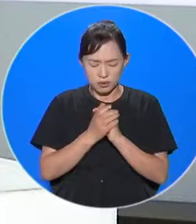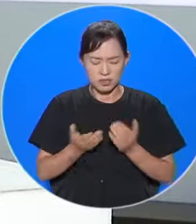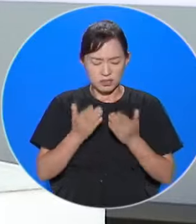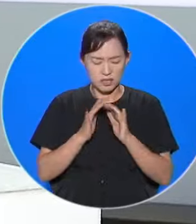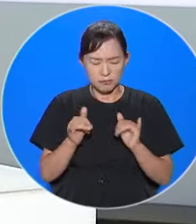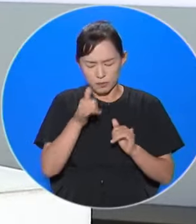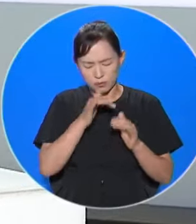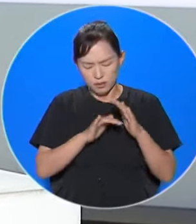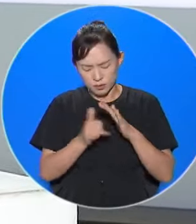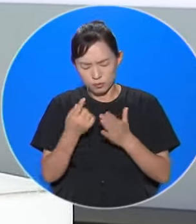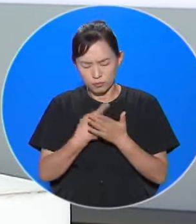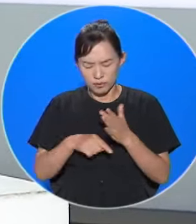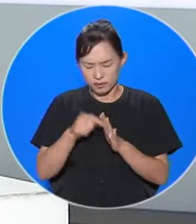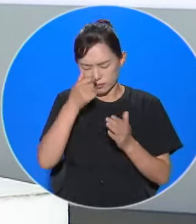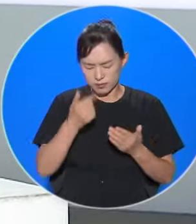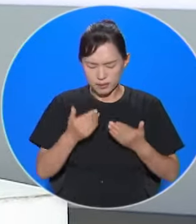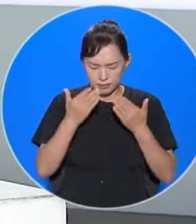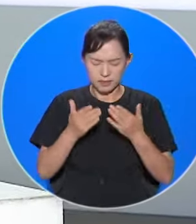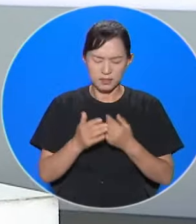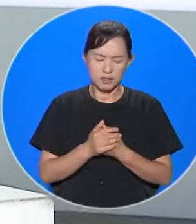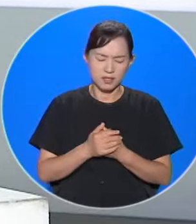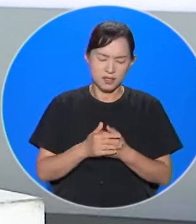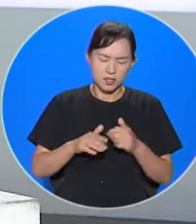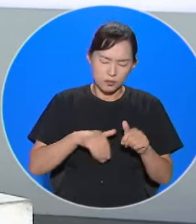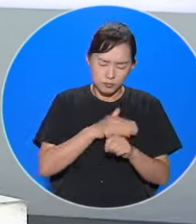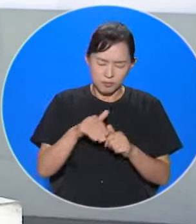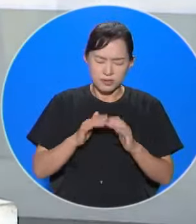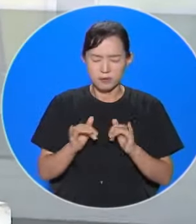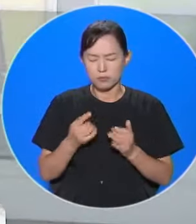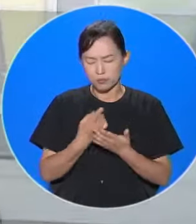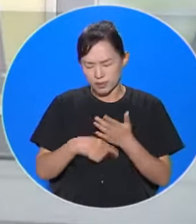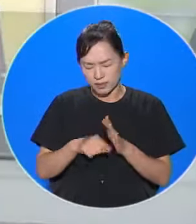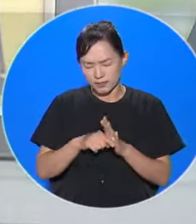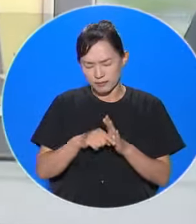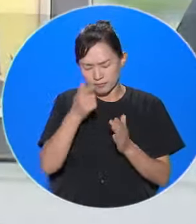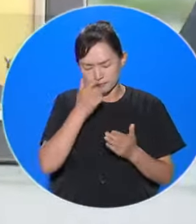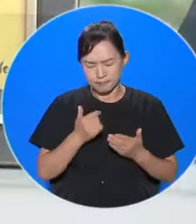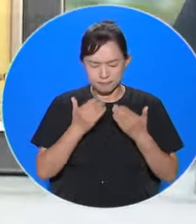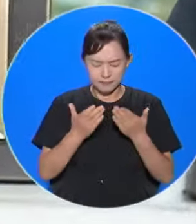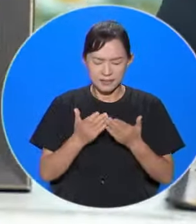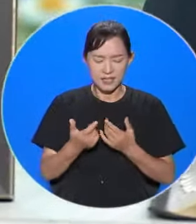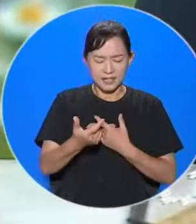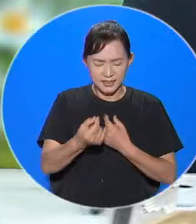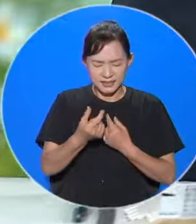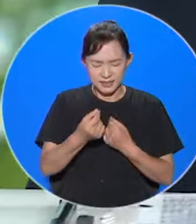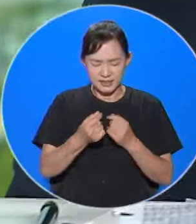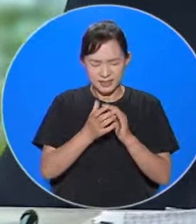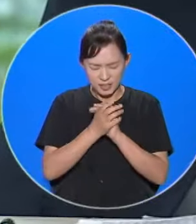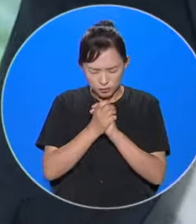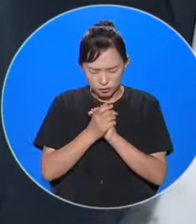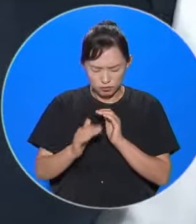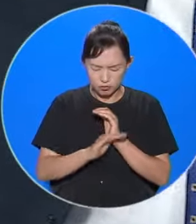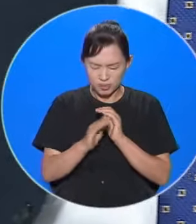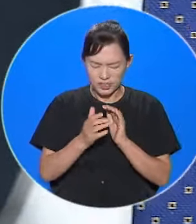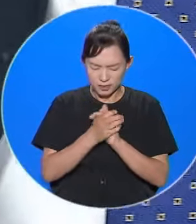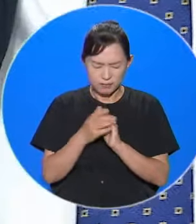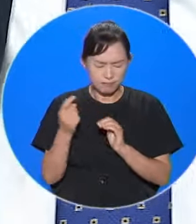가족을 위해 기도합니다. 하나님 주변의 지체들을 위해 기도합니다. 함께 기도하는 우리의 기도를 주여